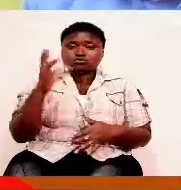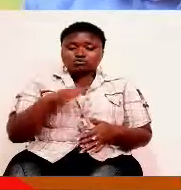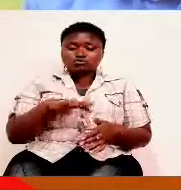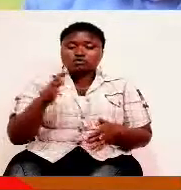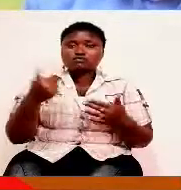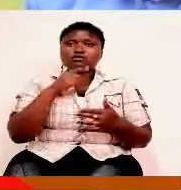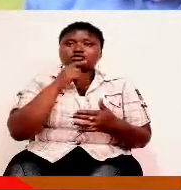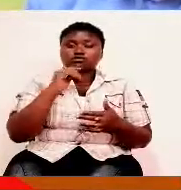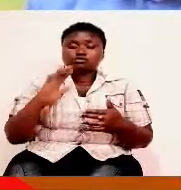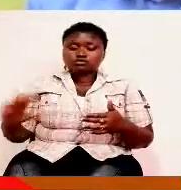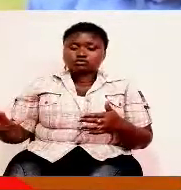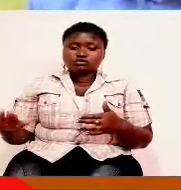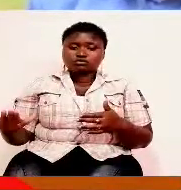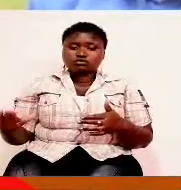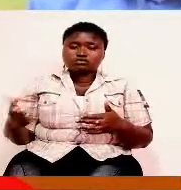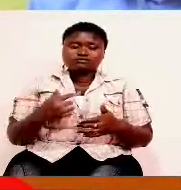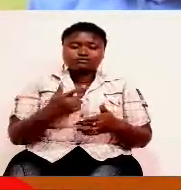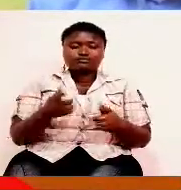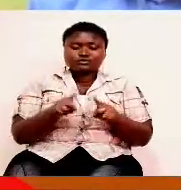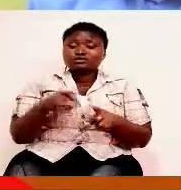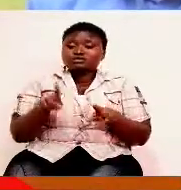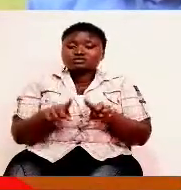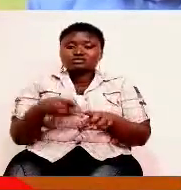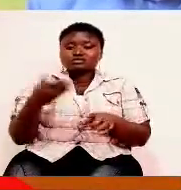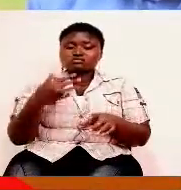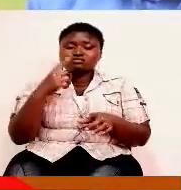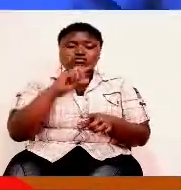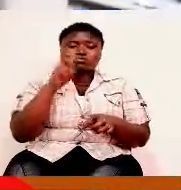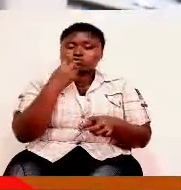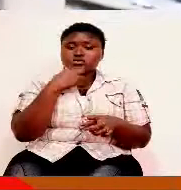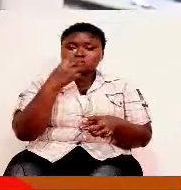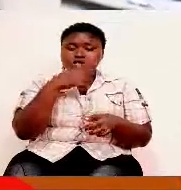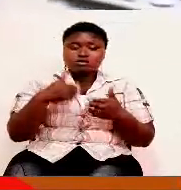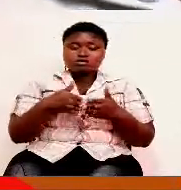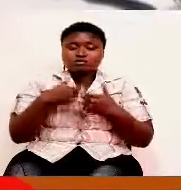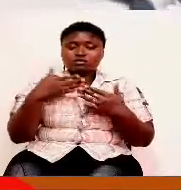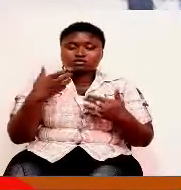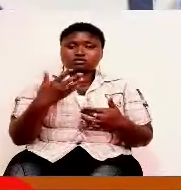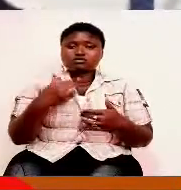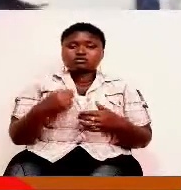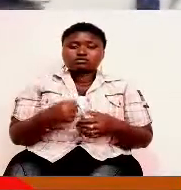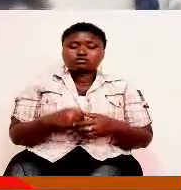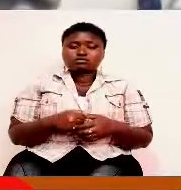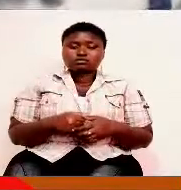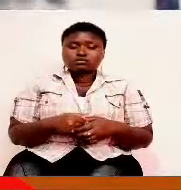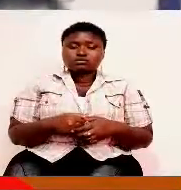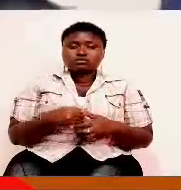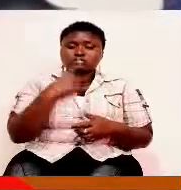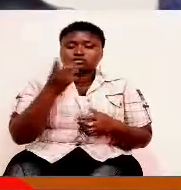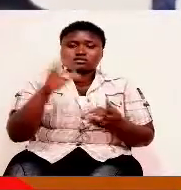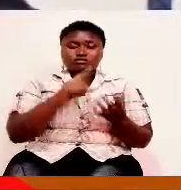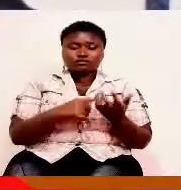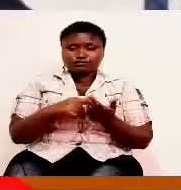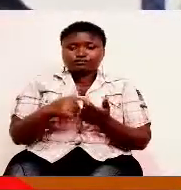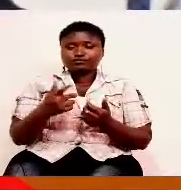the relatives, are the persons who are abusing these children. Ripoti ya dari iria irekereirio ni ruhonge rwa